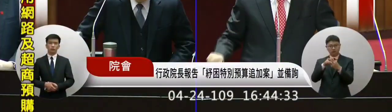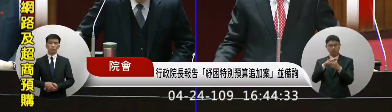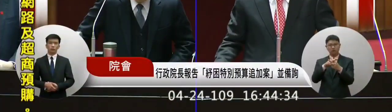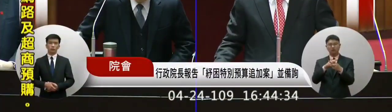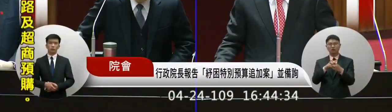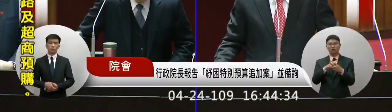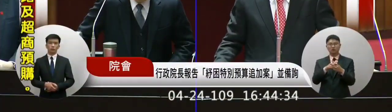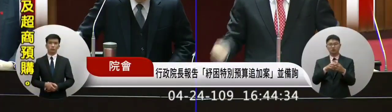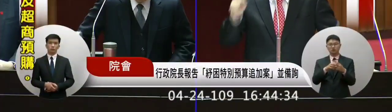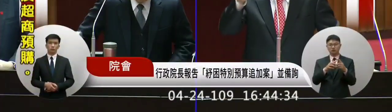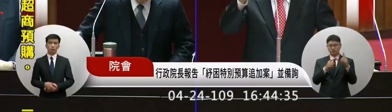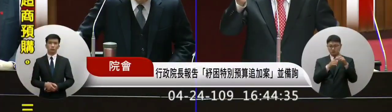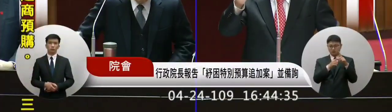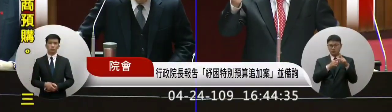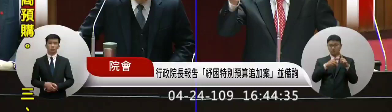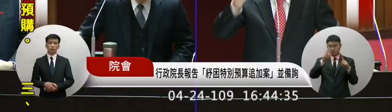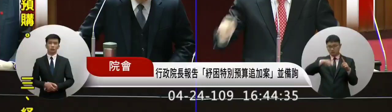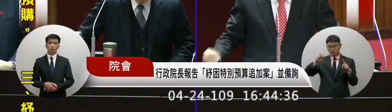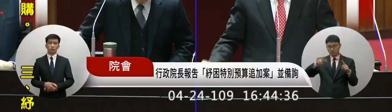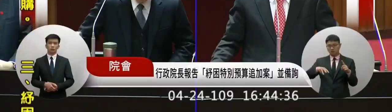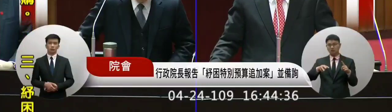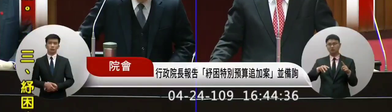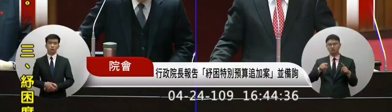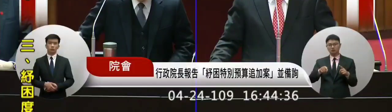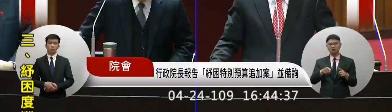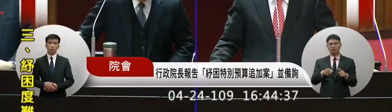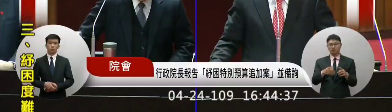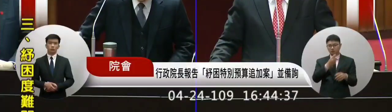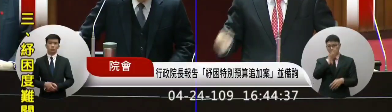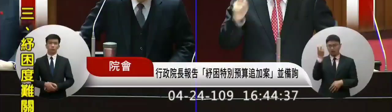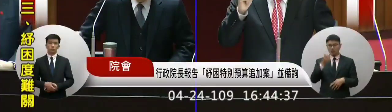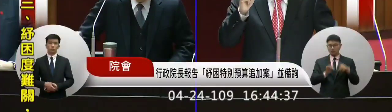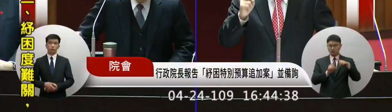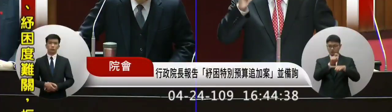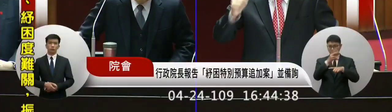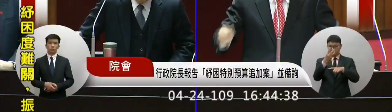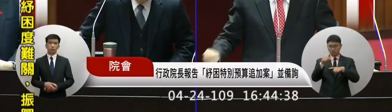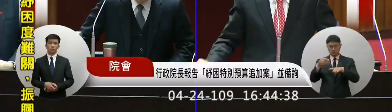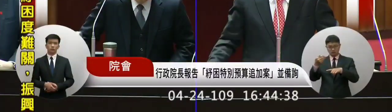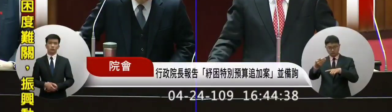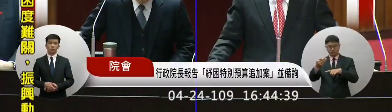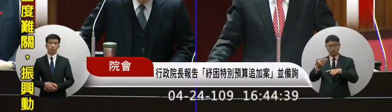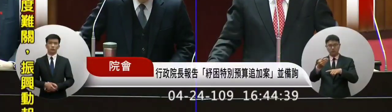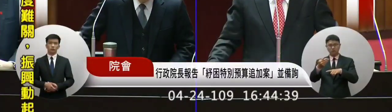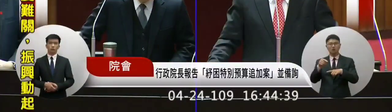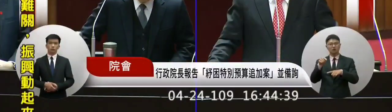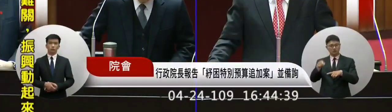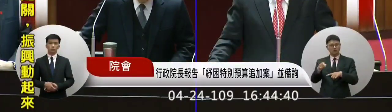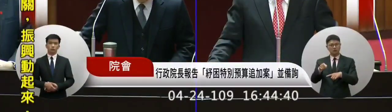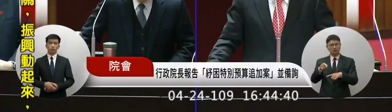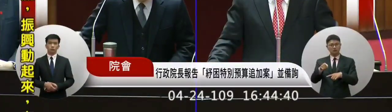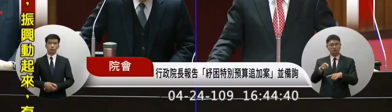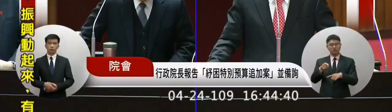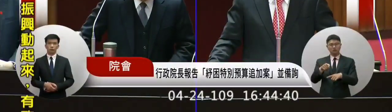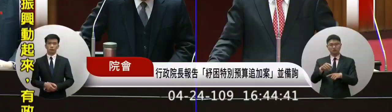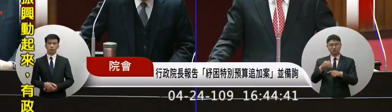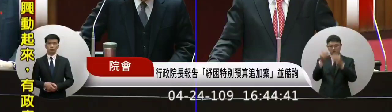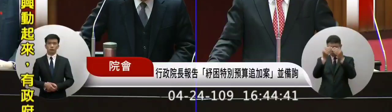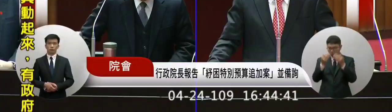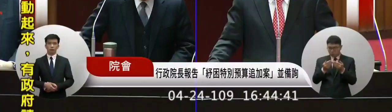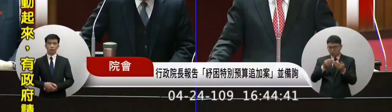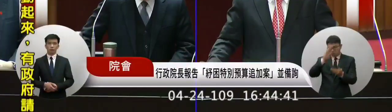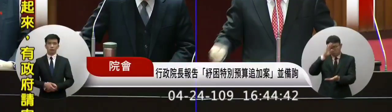个基本的检查，发现13.9%的人是已经得到这个新冠